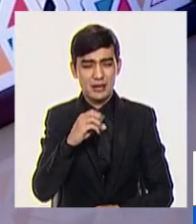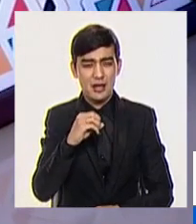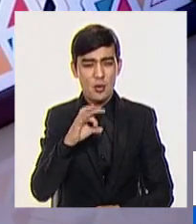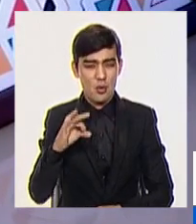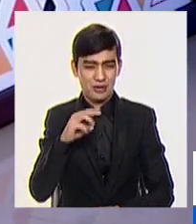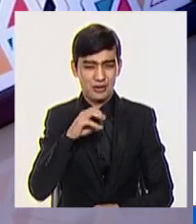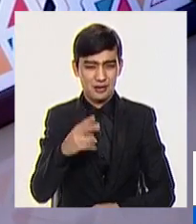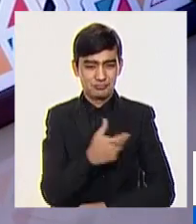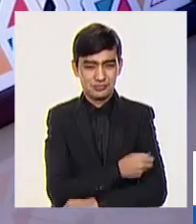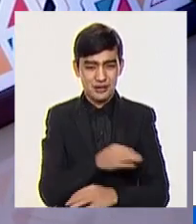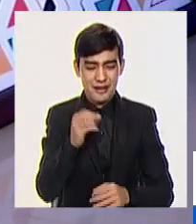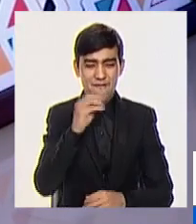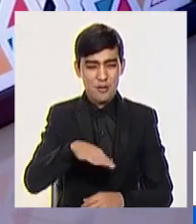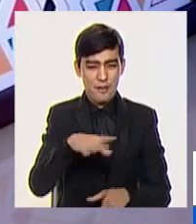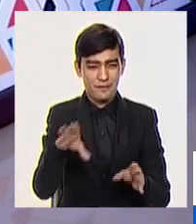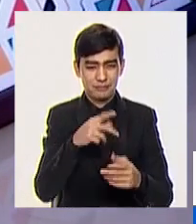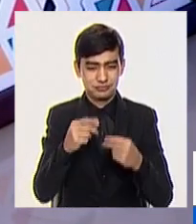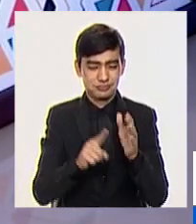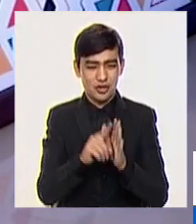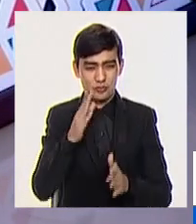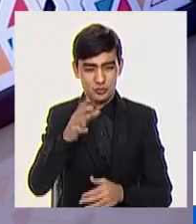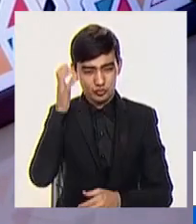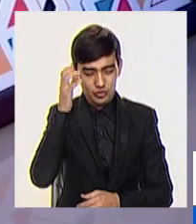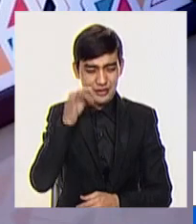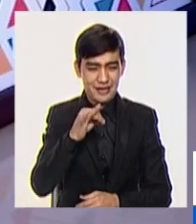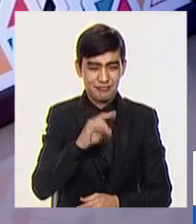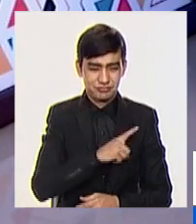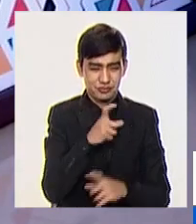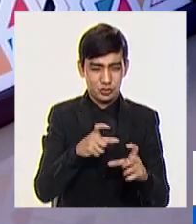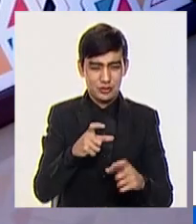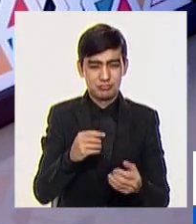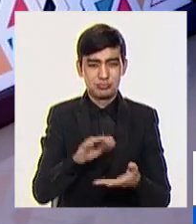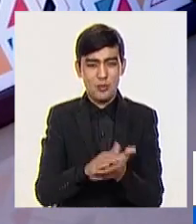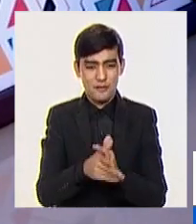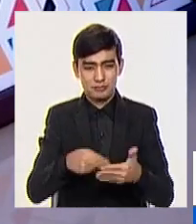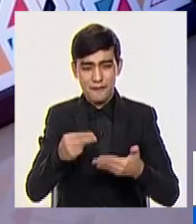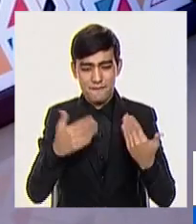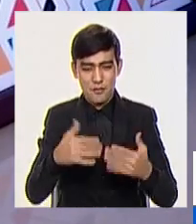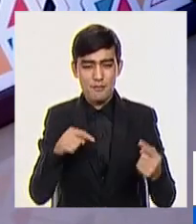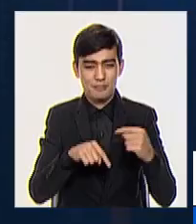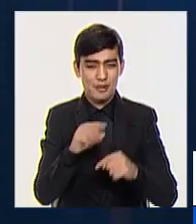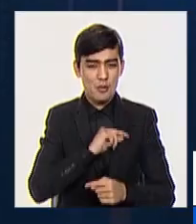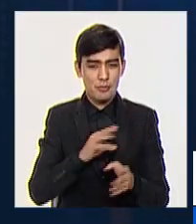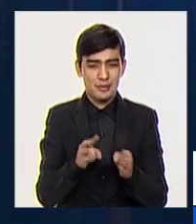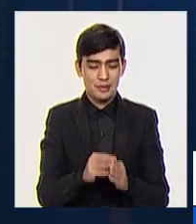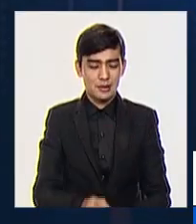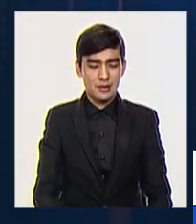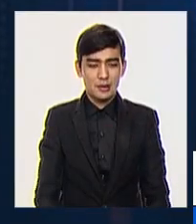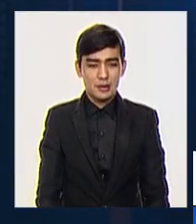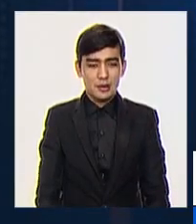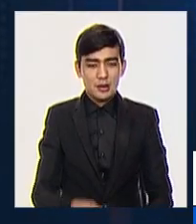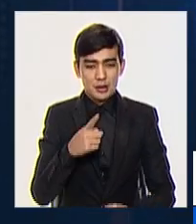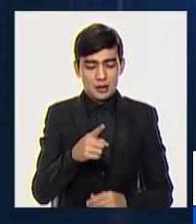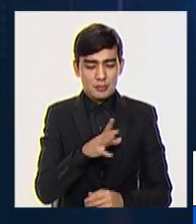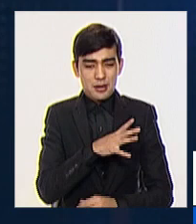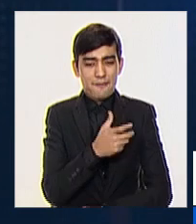применять на всей территории Европы. Эксперты и ученые из Британии и России подписали меморандум о сотрудничестве. Это значит,